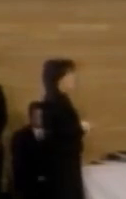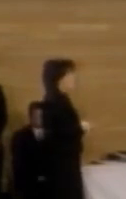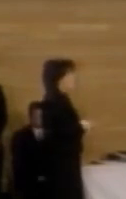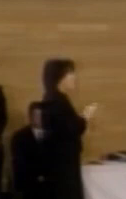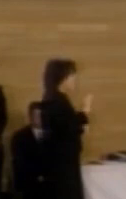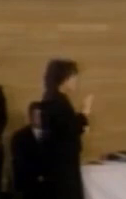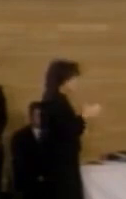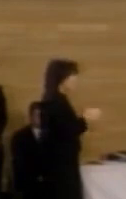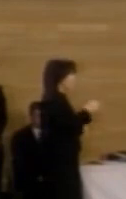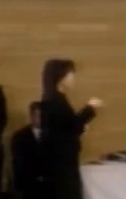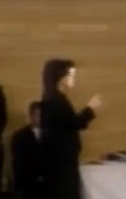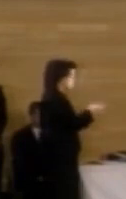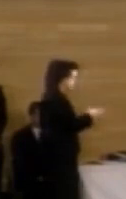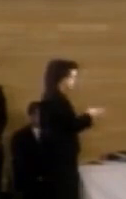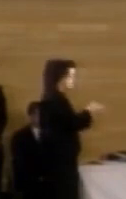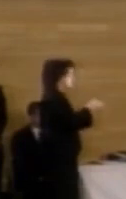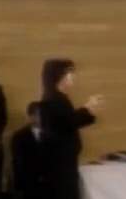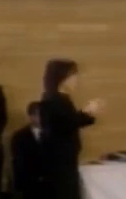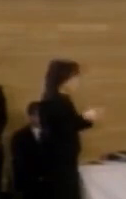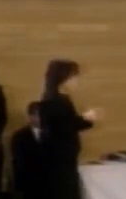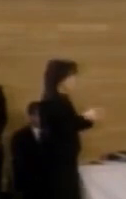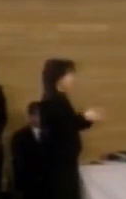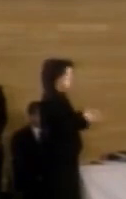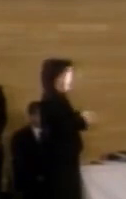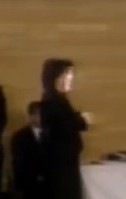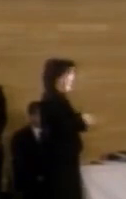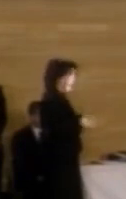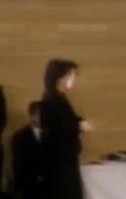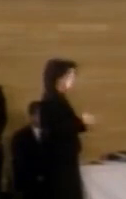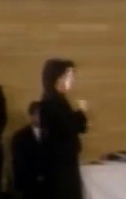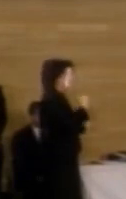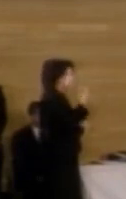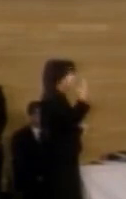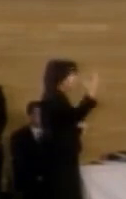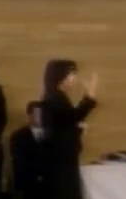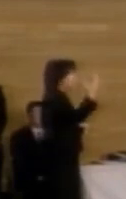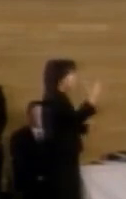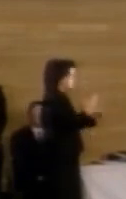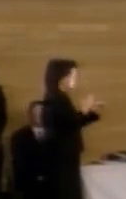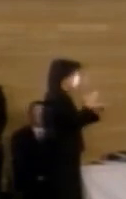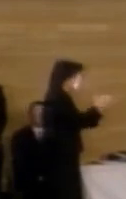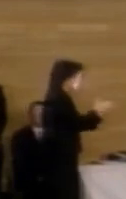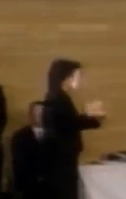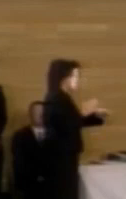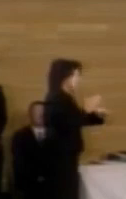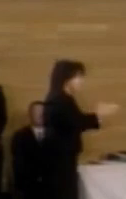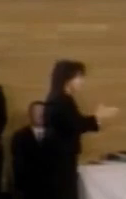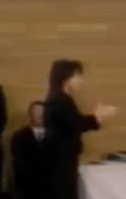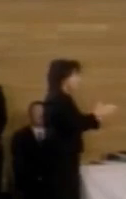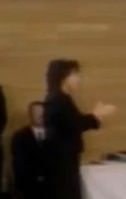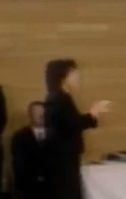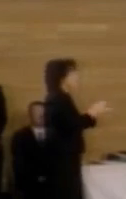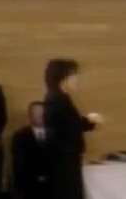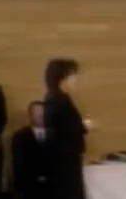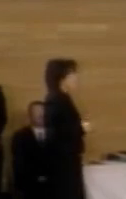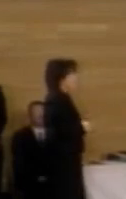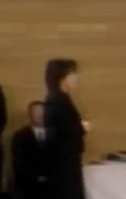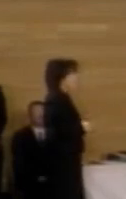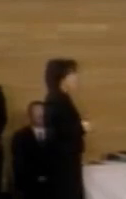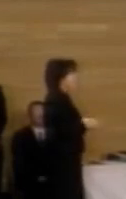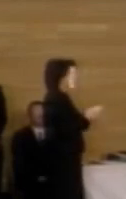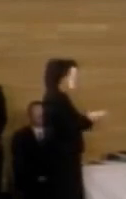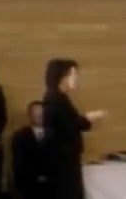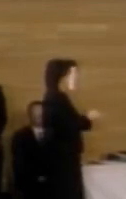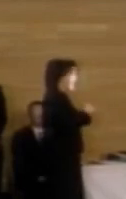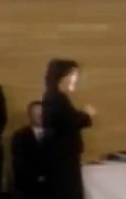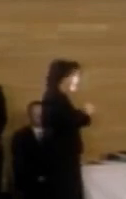度に勇気と希望を持って乗り越えてまいりました。今を生きる私た